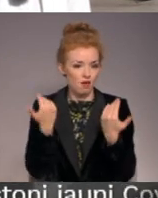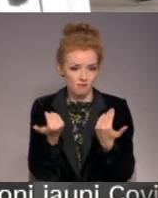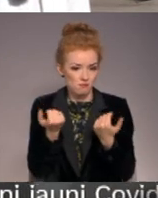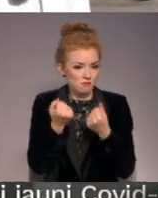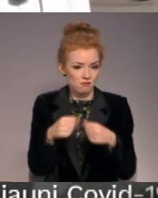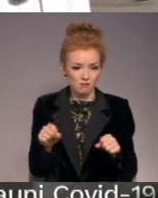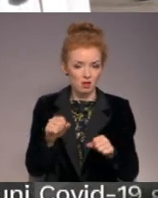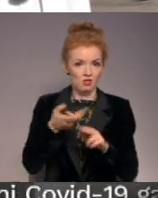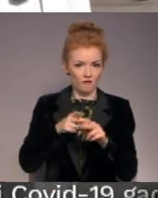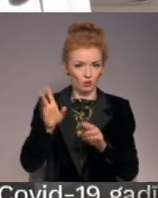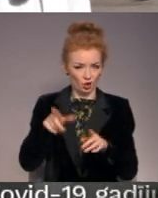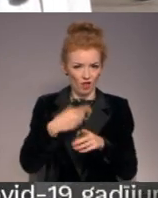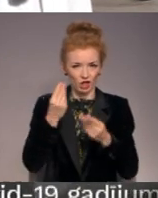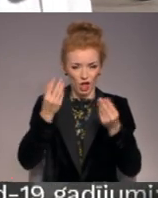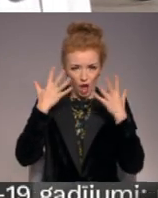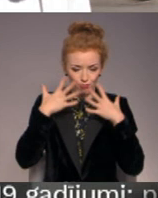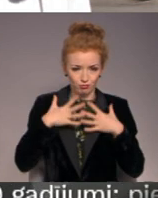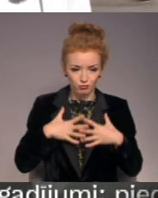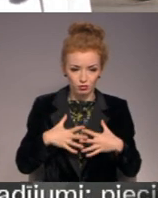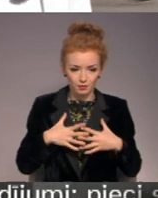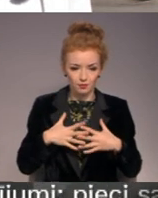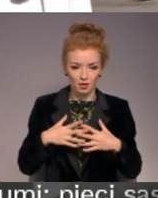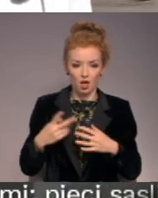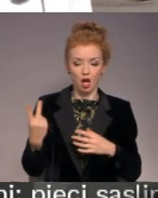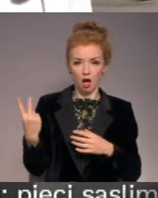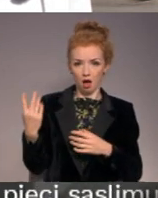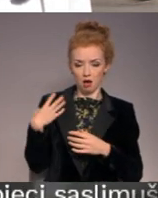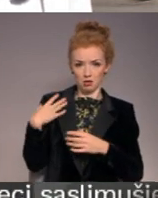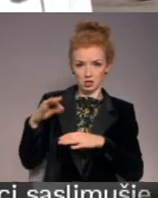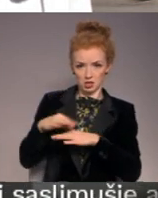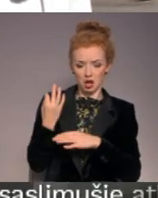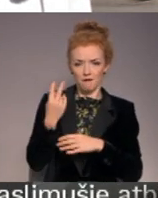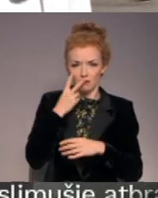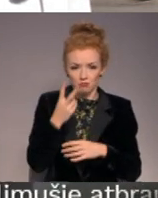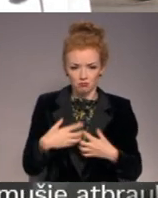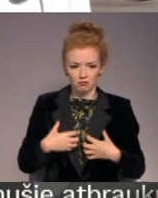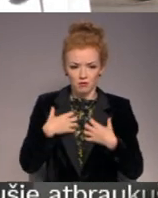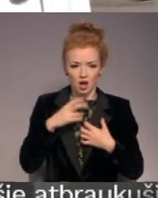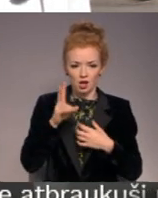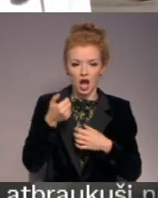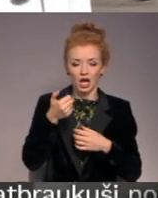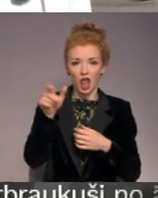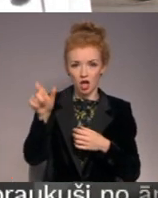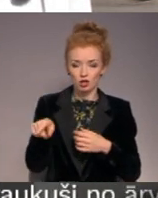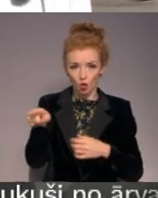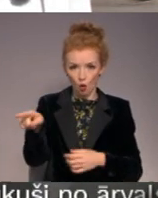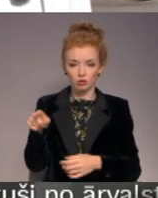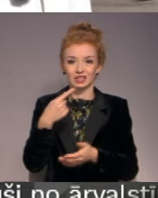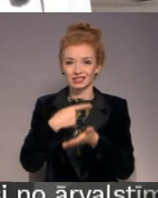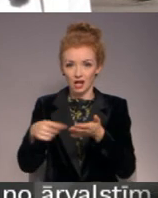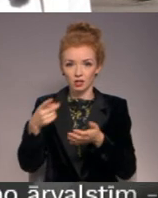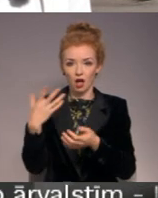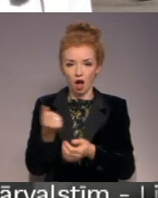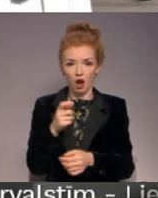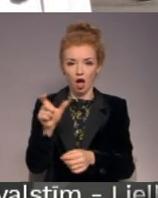citādi viņš vēl pie visa būtu samircis. Mūs abus ar sievu izbrīnīja tas, ka priesteri Gregoru no slimnīcas izrakstīja ar visām